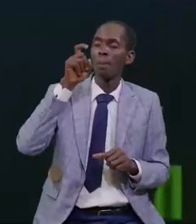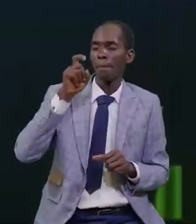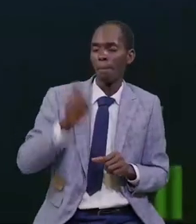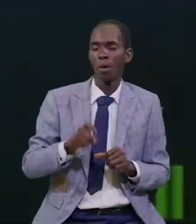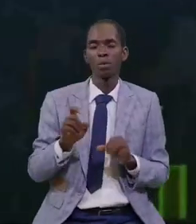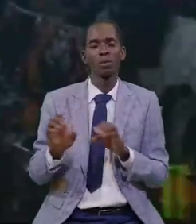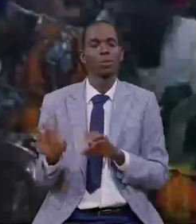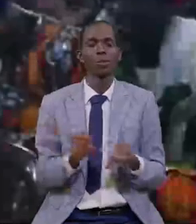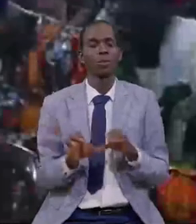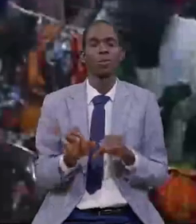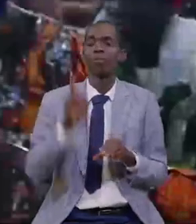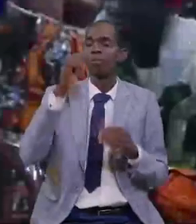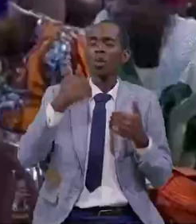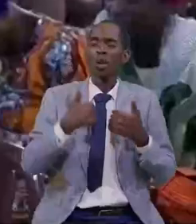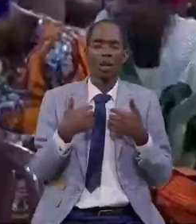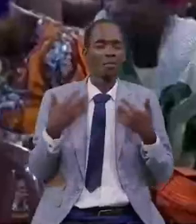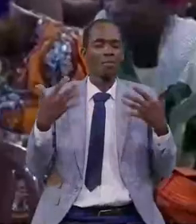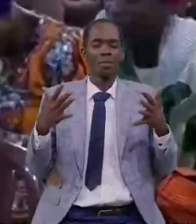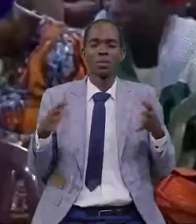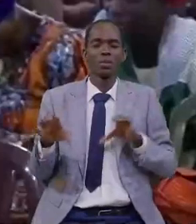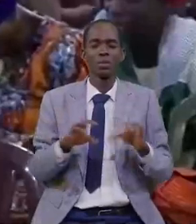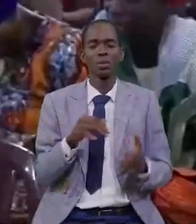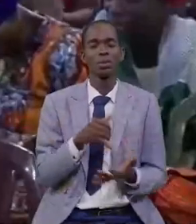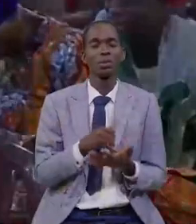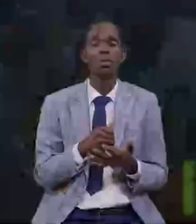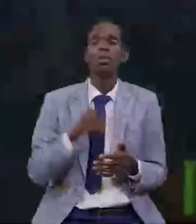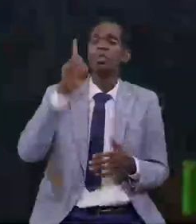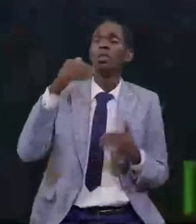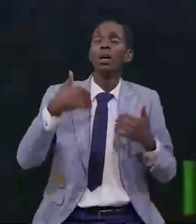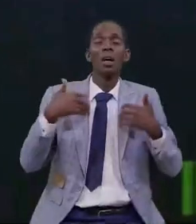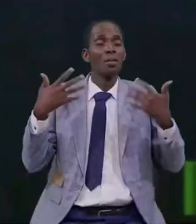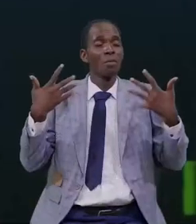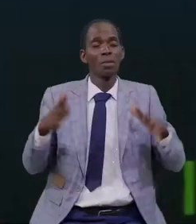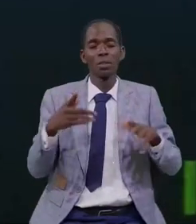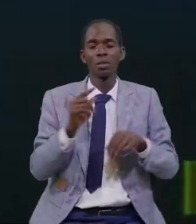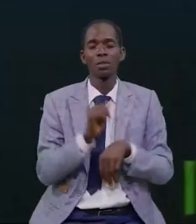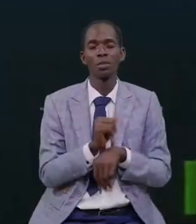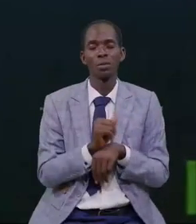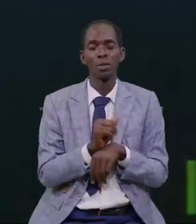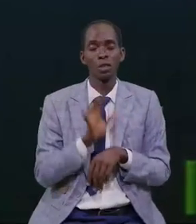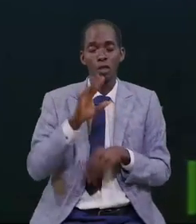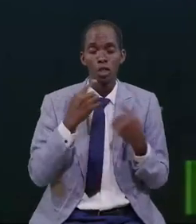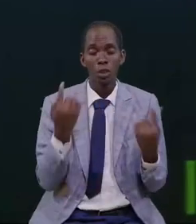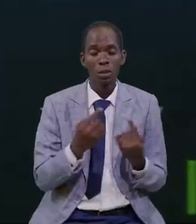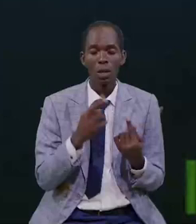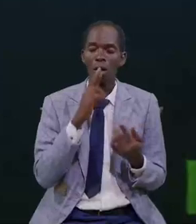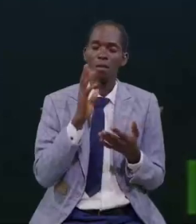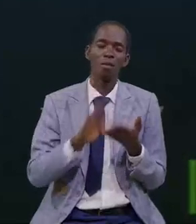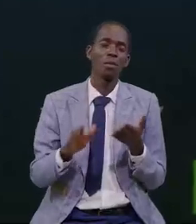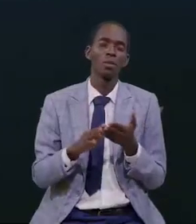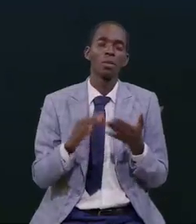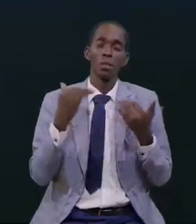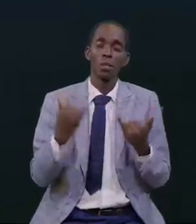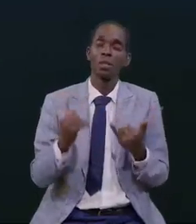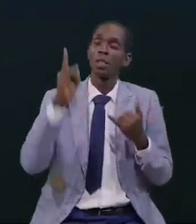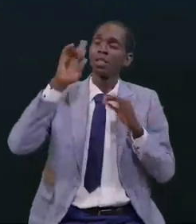l'accomplir tu l'as fait il l' fait vos péchés sont pardonnés maintenant il